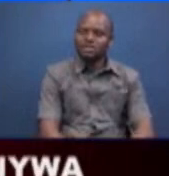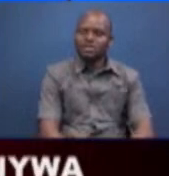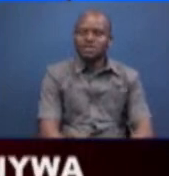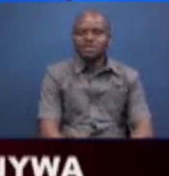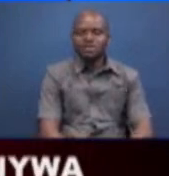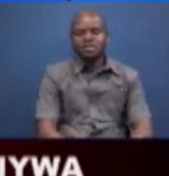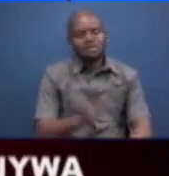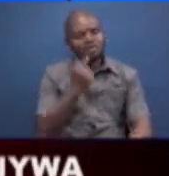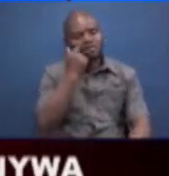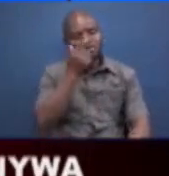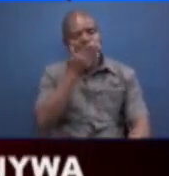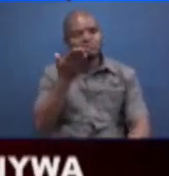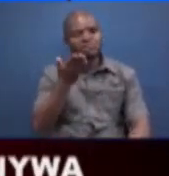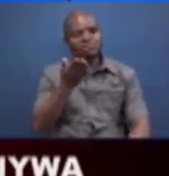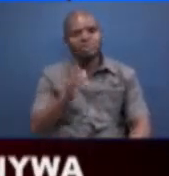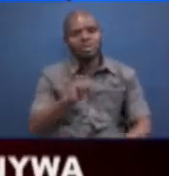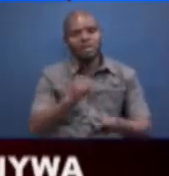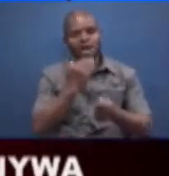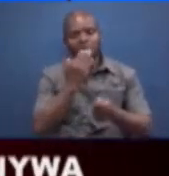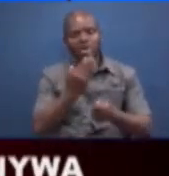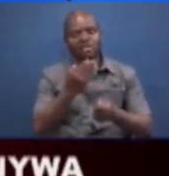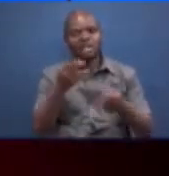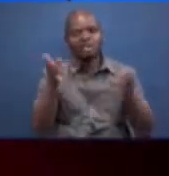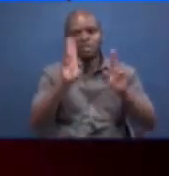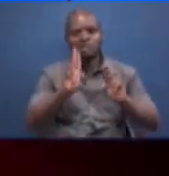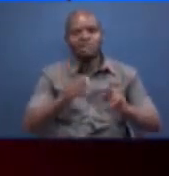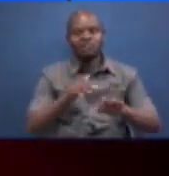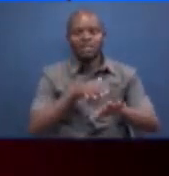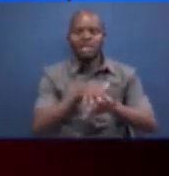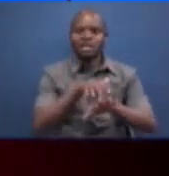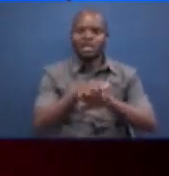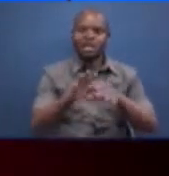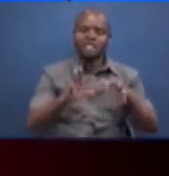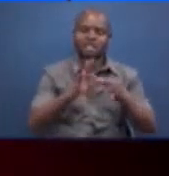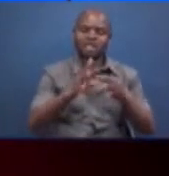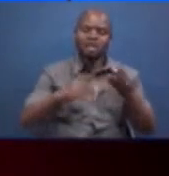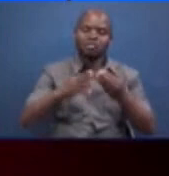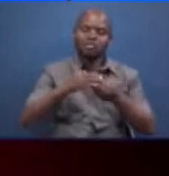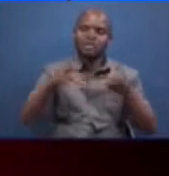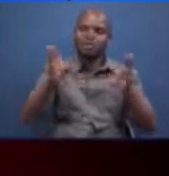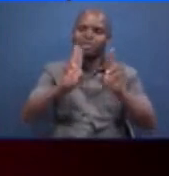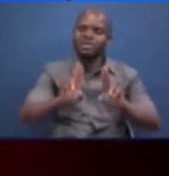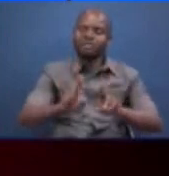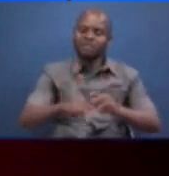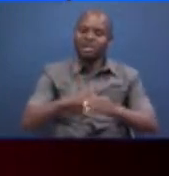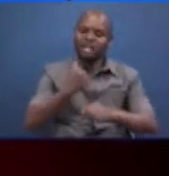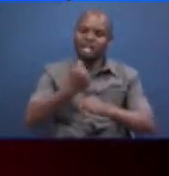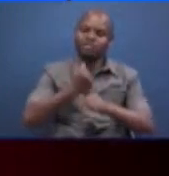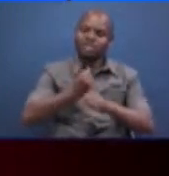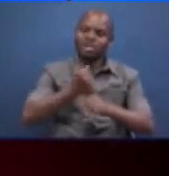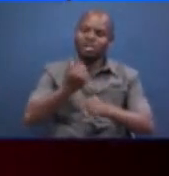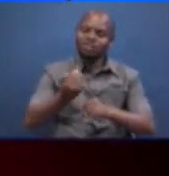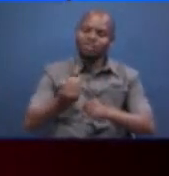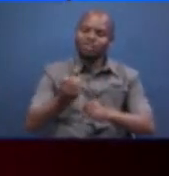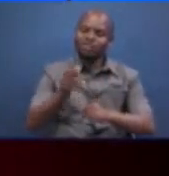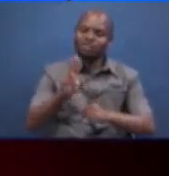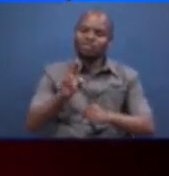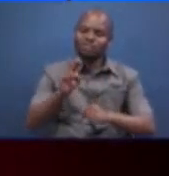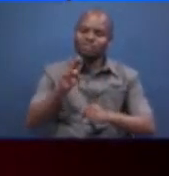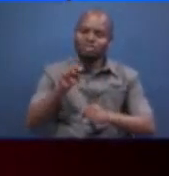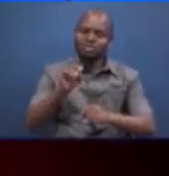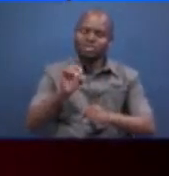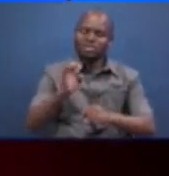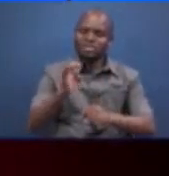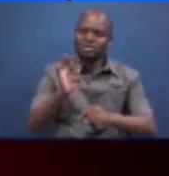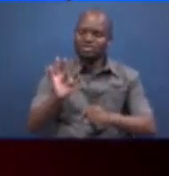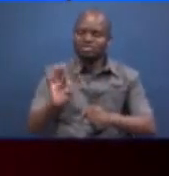Naam mtazamaji, sasa tuzigeukie habari za kimataifa, ambapo tunaelezwa kuwa shirika la Umoja wa Mataifa linaloshughulikia watoto UNICEF limesema